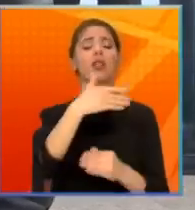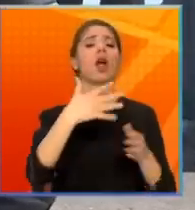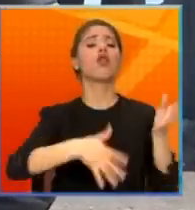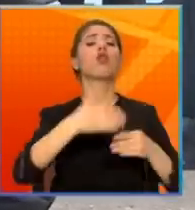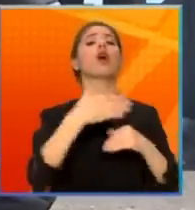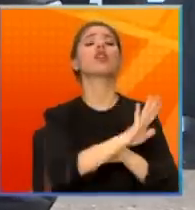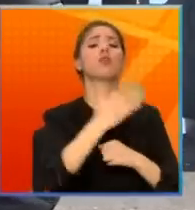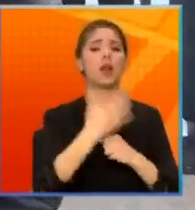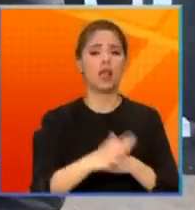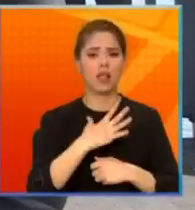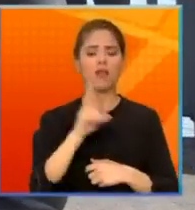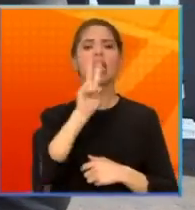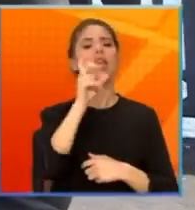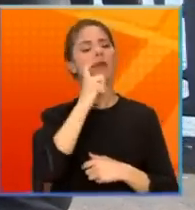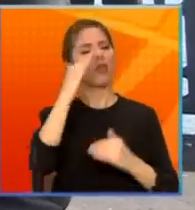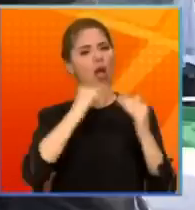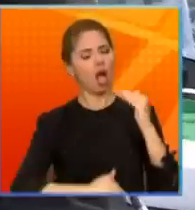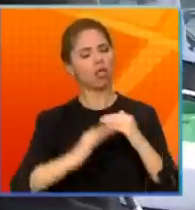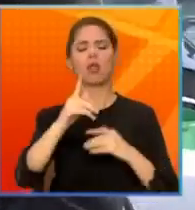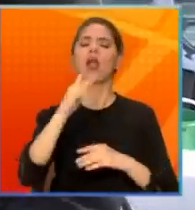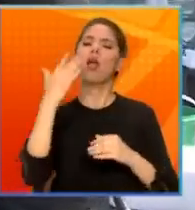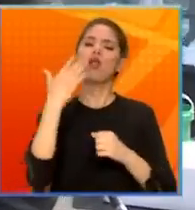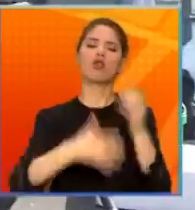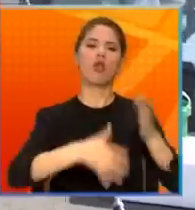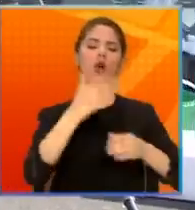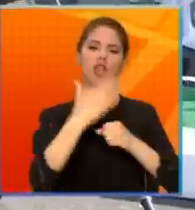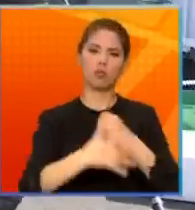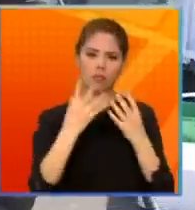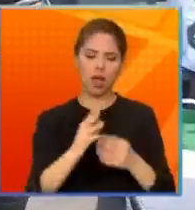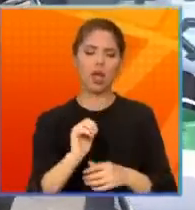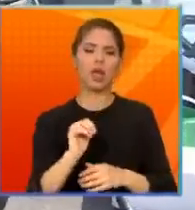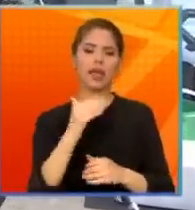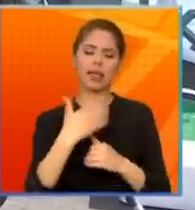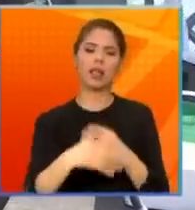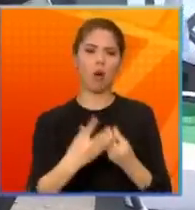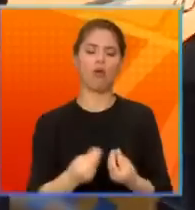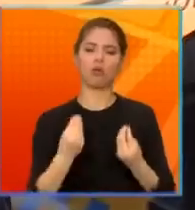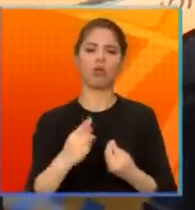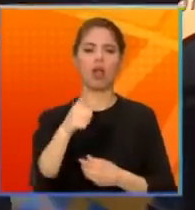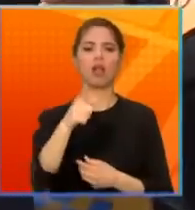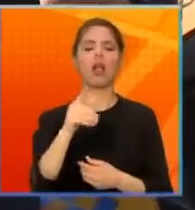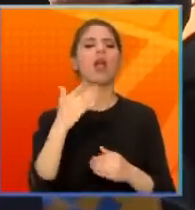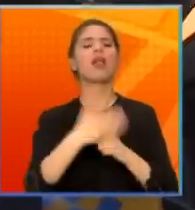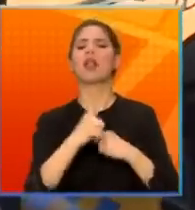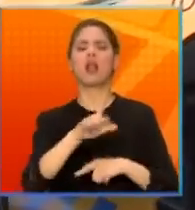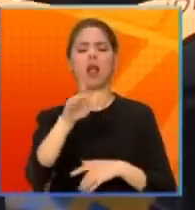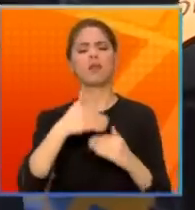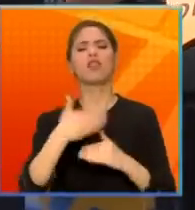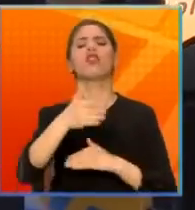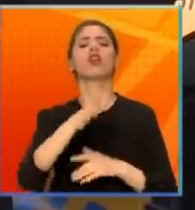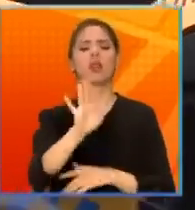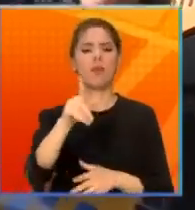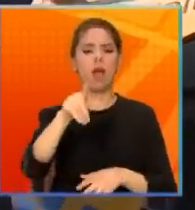olmuş. Keşke 20 yaş altı olsaydı valla. Keşke yasakların olmasına gerek kalmadan dışarı aynen çıkmasak. Aç balkonunu,